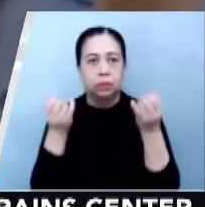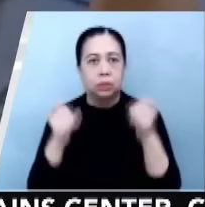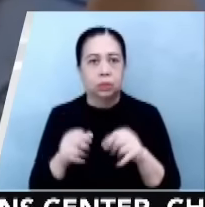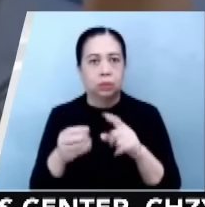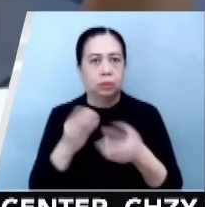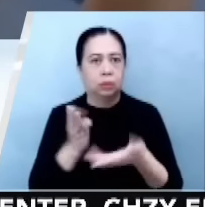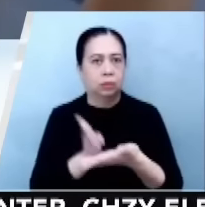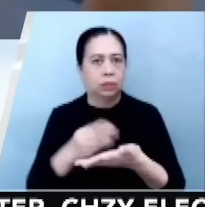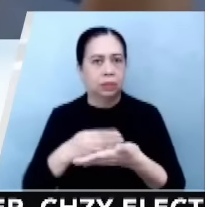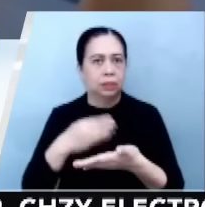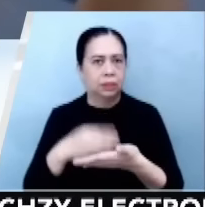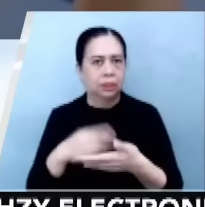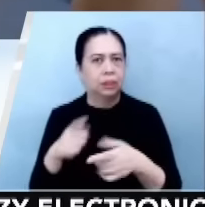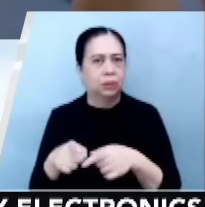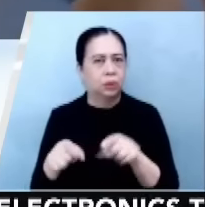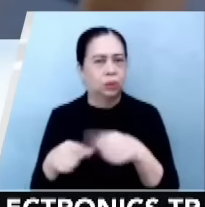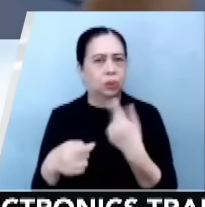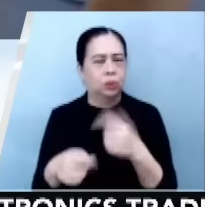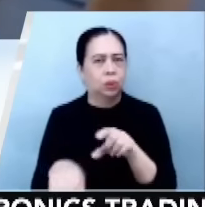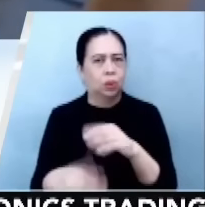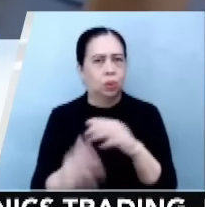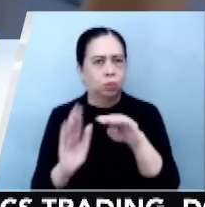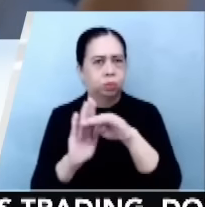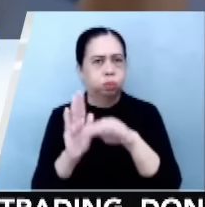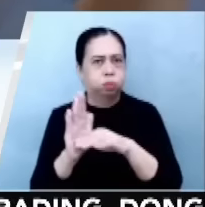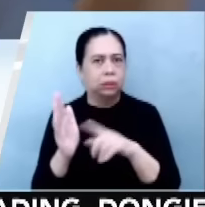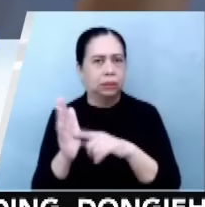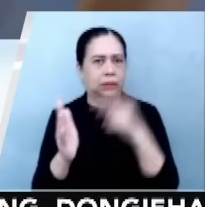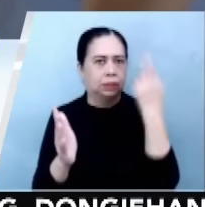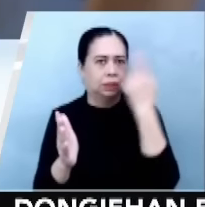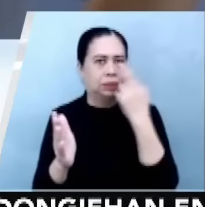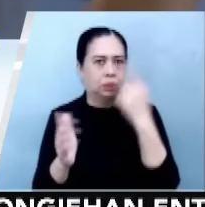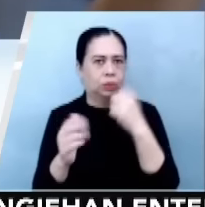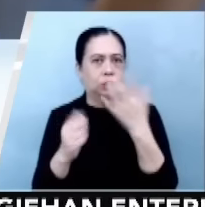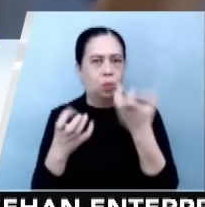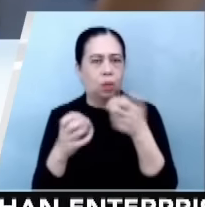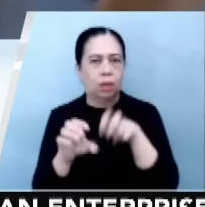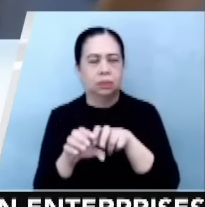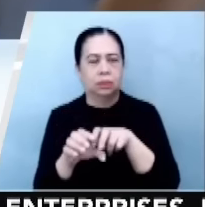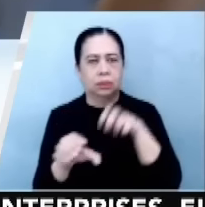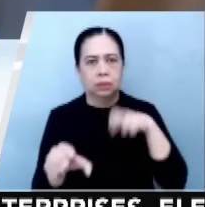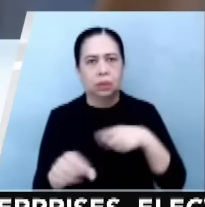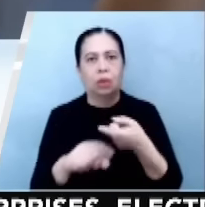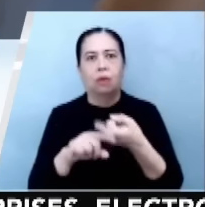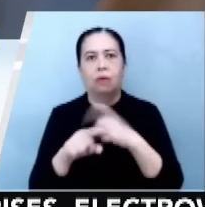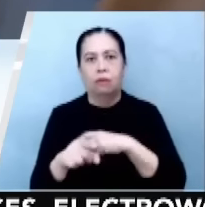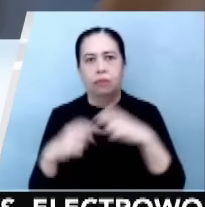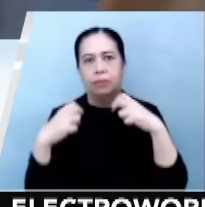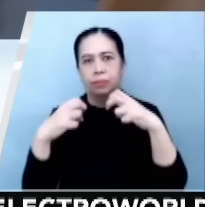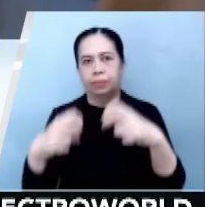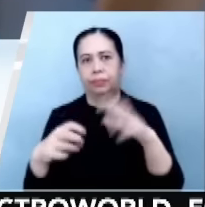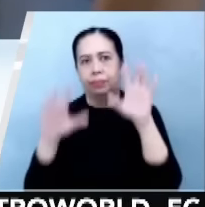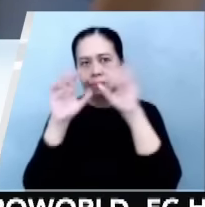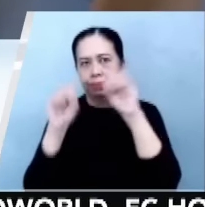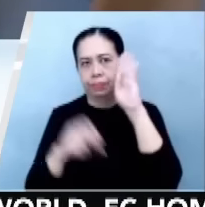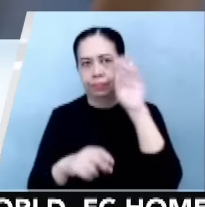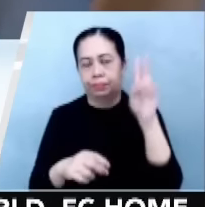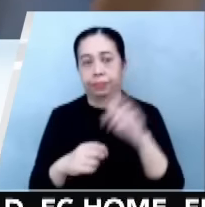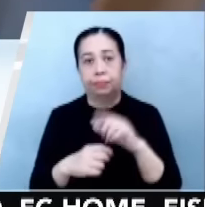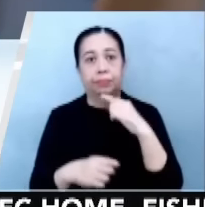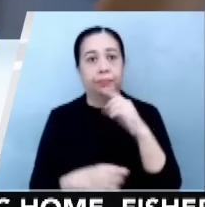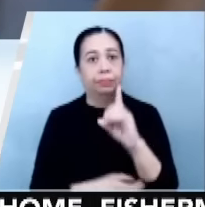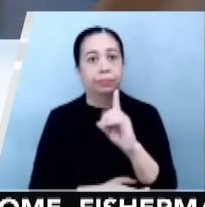sa mahaba umanong listahan ng dahilan ng kanyang pagbibitiw sa gabinete ng Pangulo. Ayon naman kay Budget Secretary